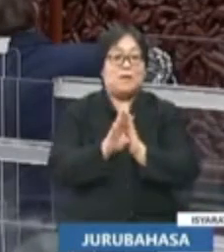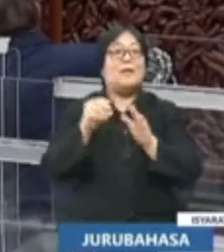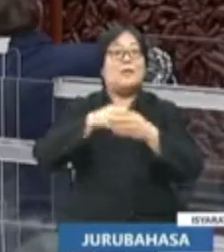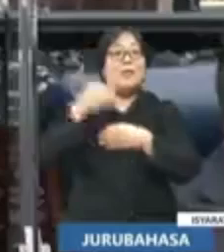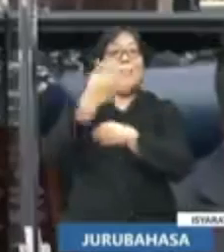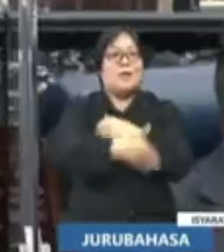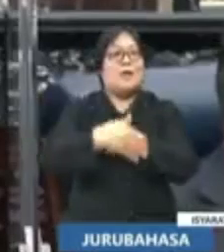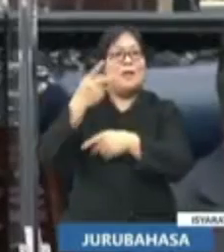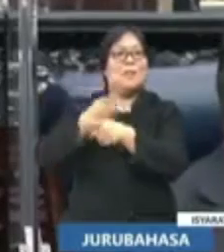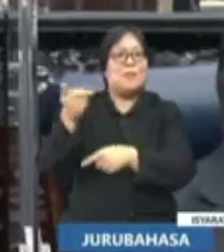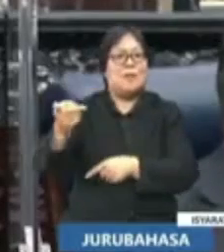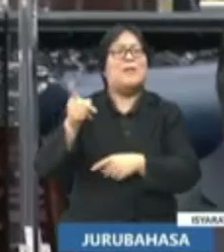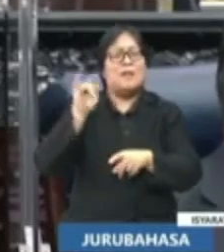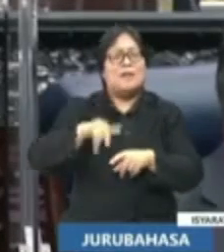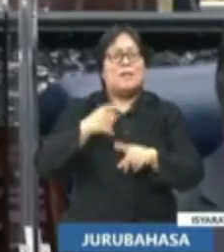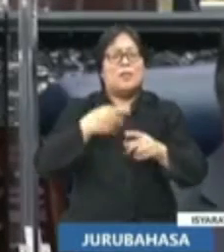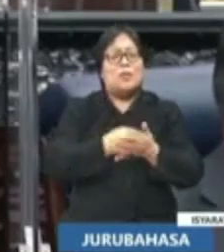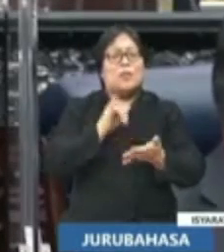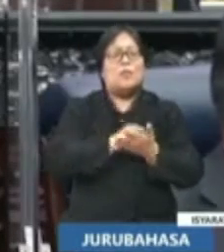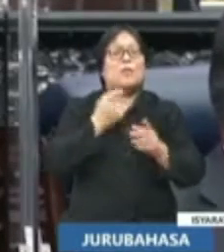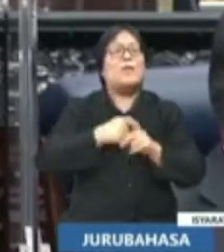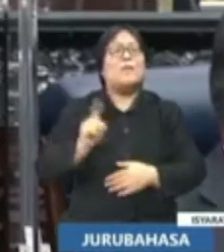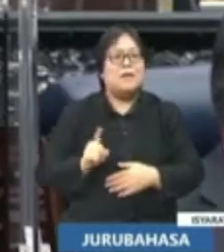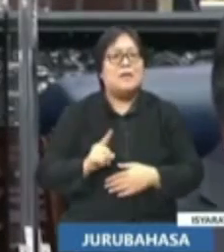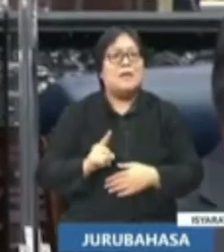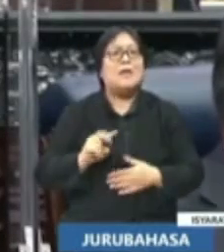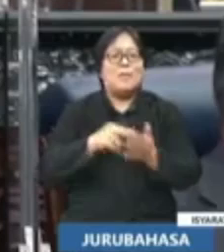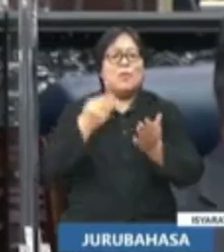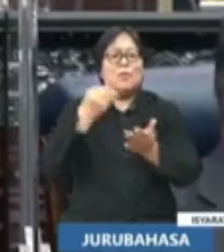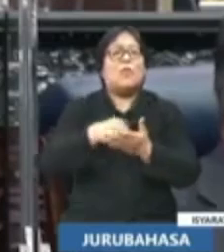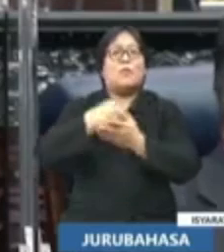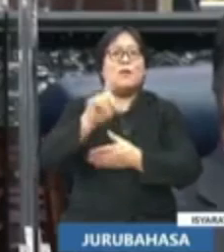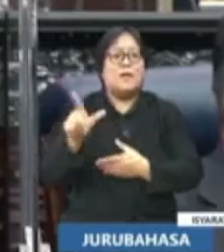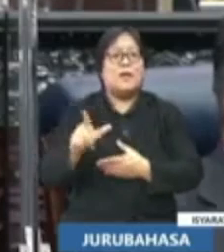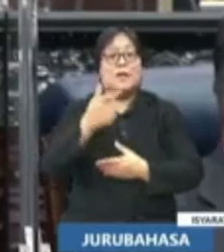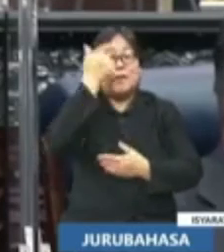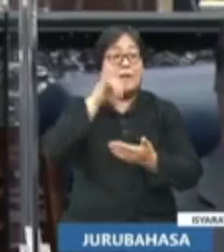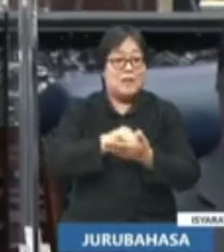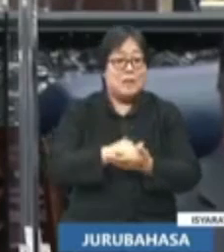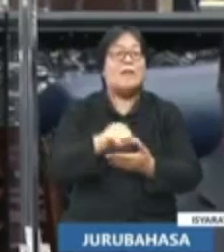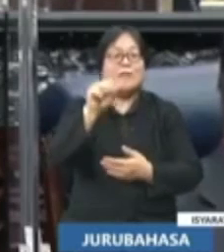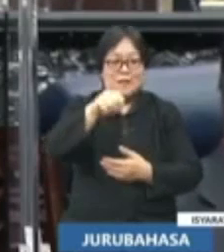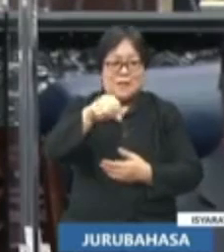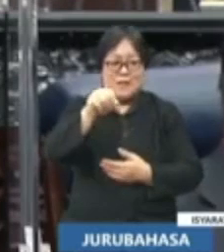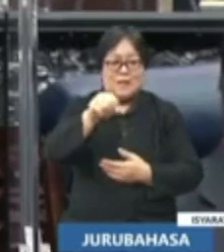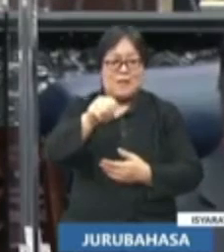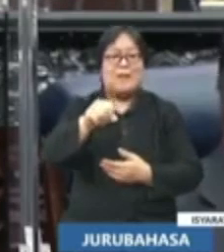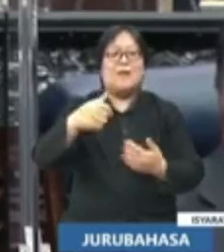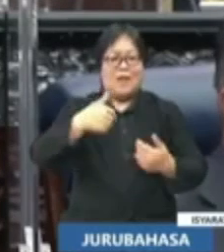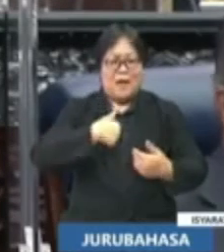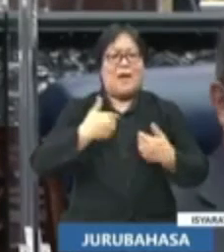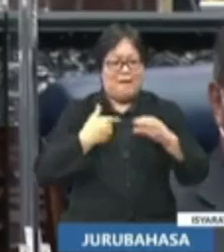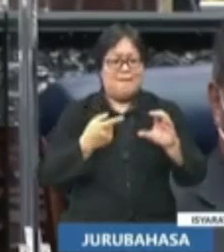haven, dia dah berada mana? Maknanya pengaliran keluar. Ya, tapi Pandora sebagiannya, Papers... Sebagiannya, yes, yes, yes. I have